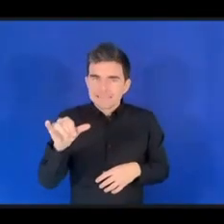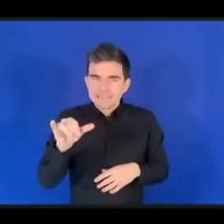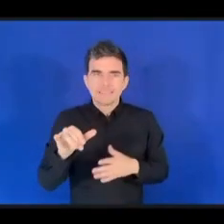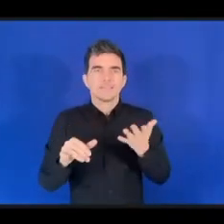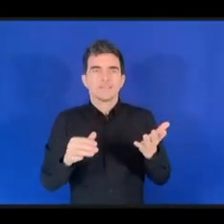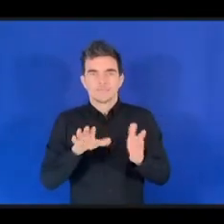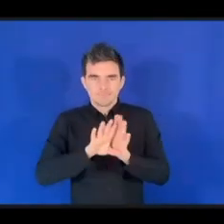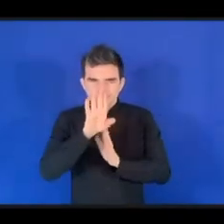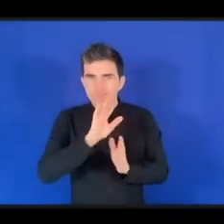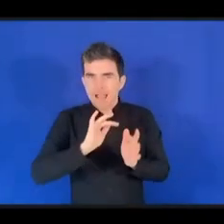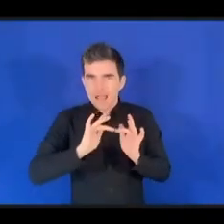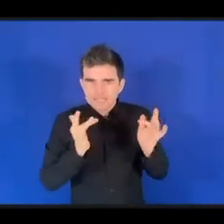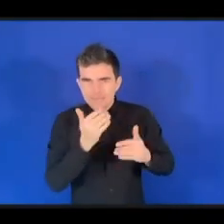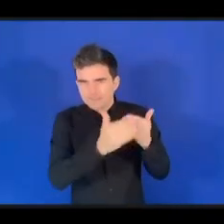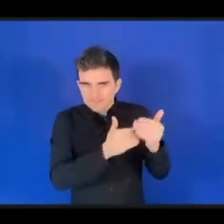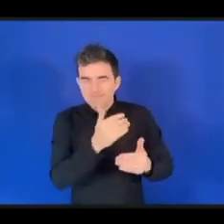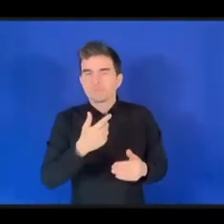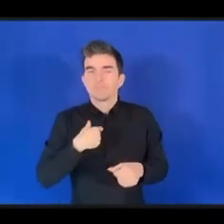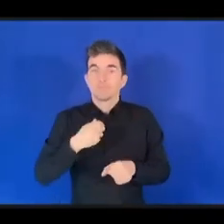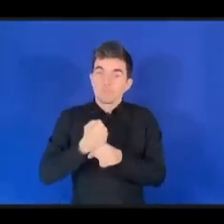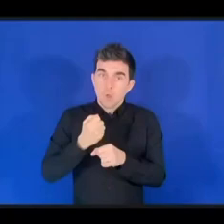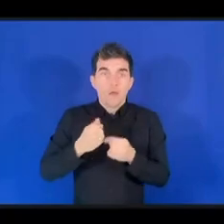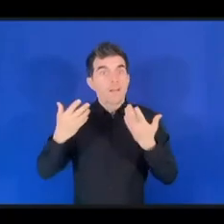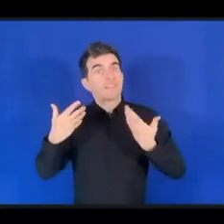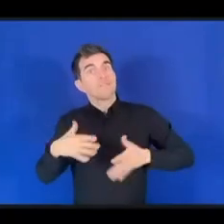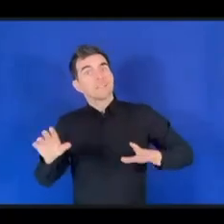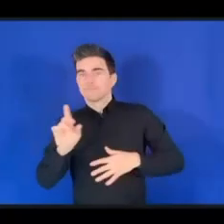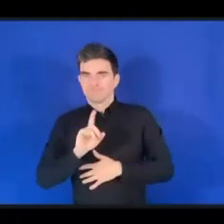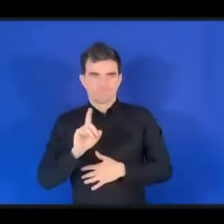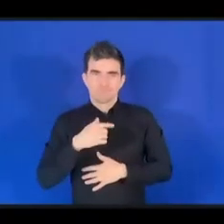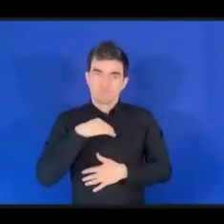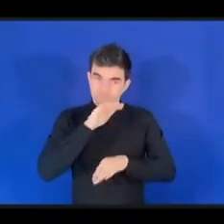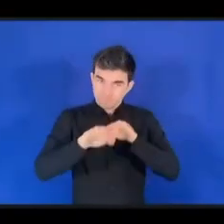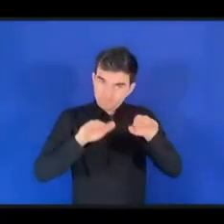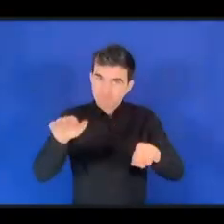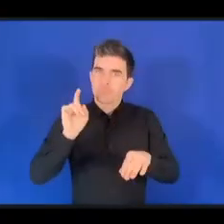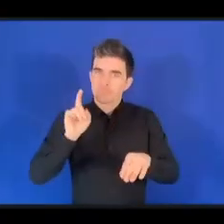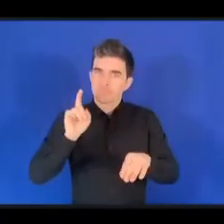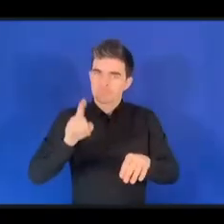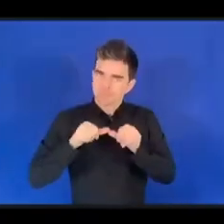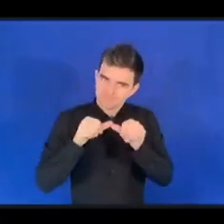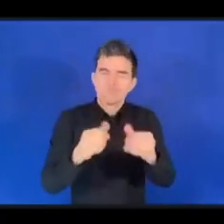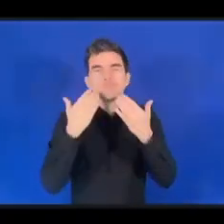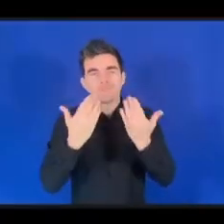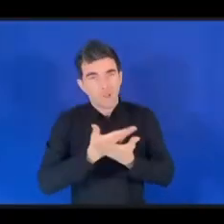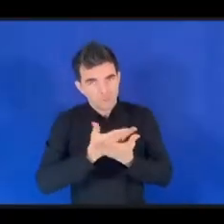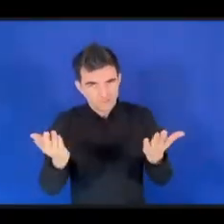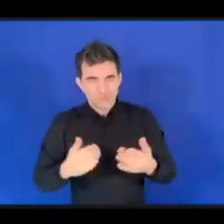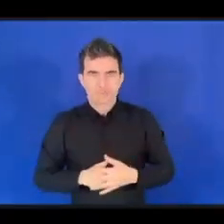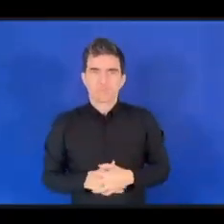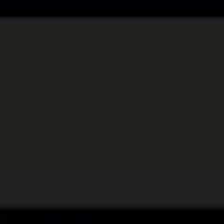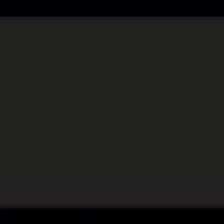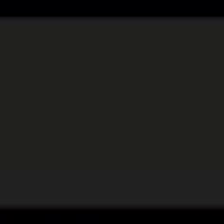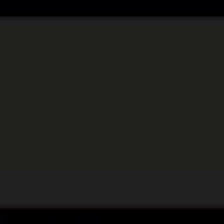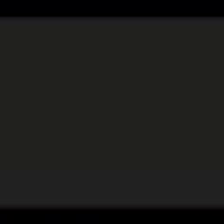束，我们将继续，我敦促大家一起继续这方面的工作。谢谢 Ivana。